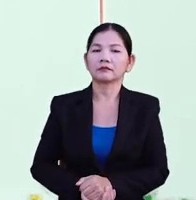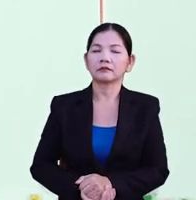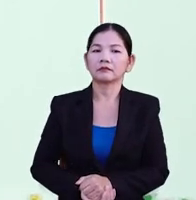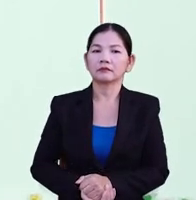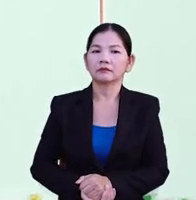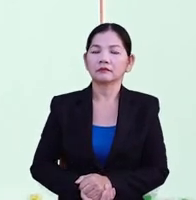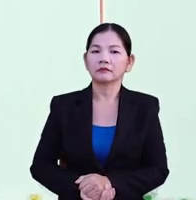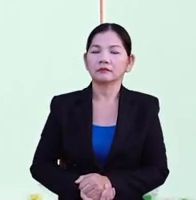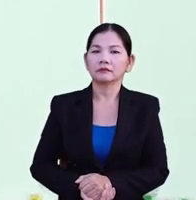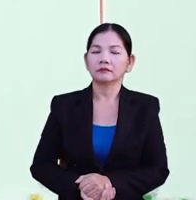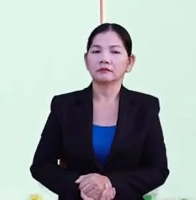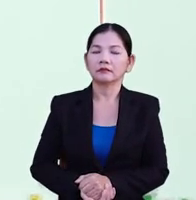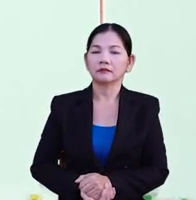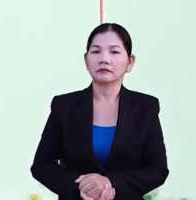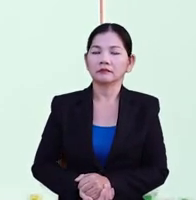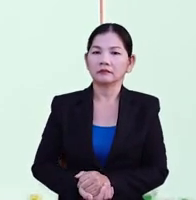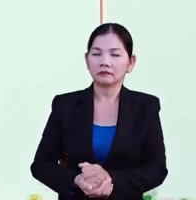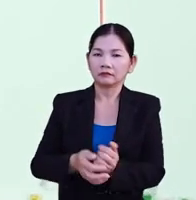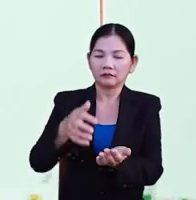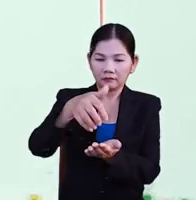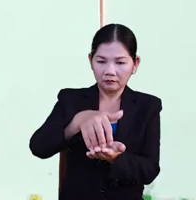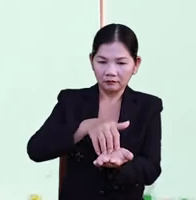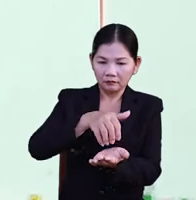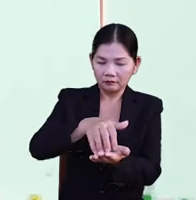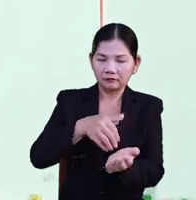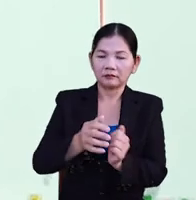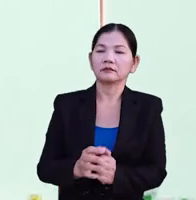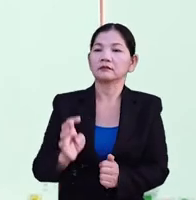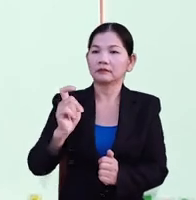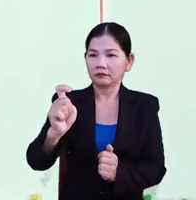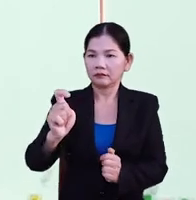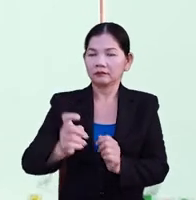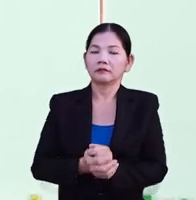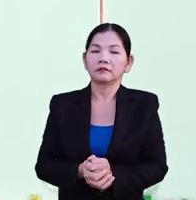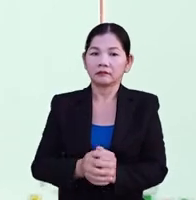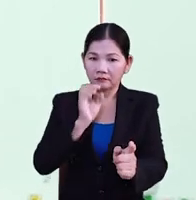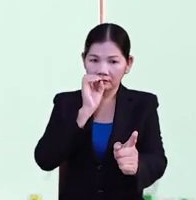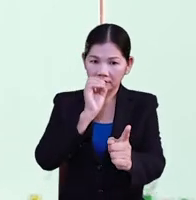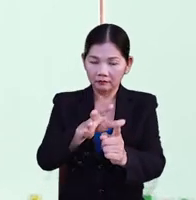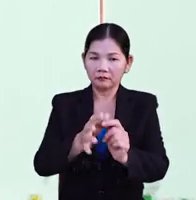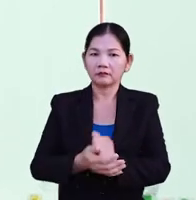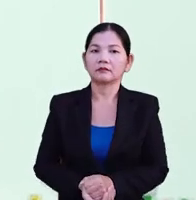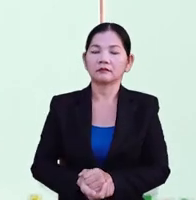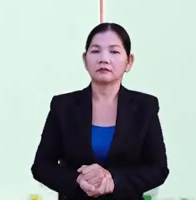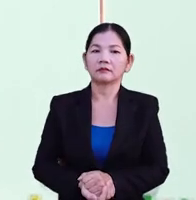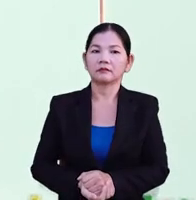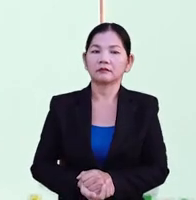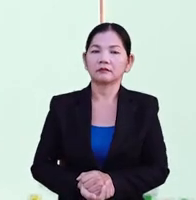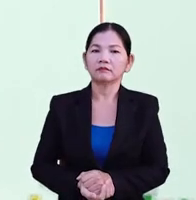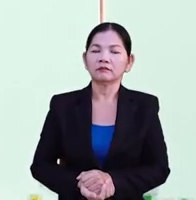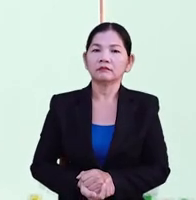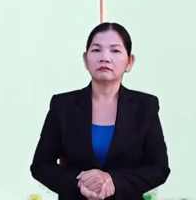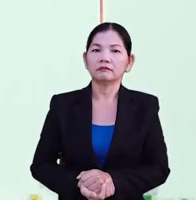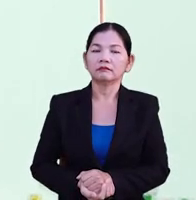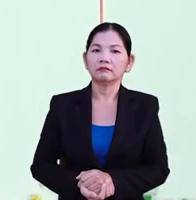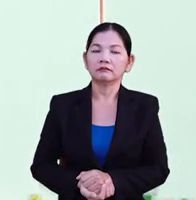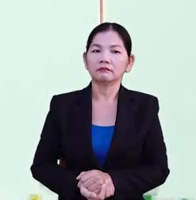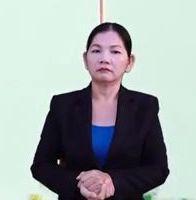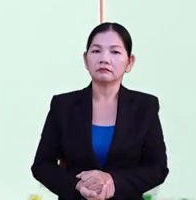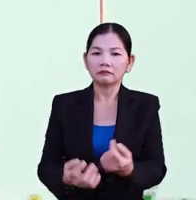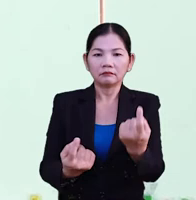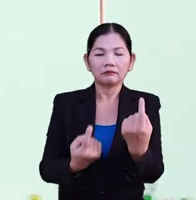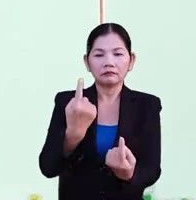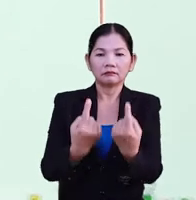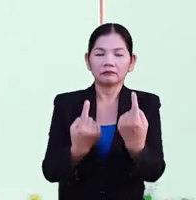ចាគឺលហុងតាងដល់អក្សរខតោះកូនប្រាប់អ្នកគ្រូទៀតថាតើមួយណា